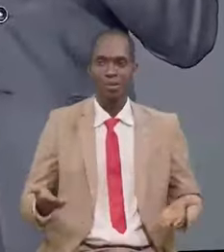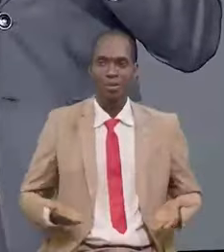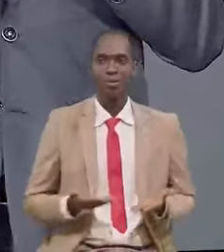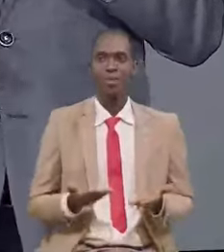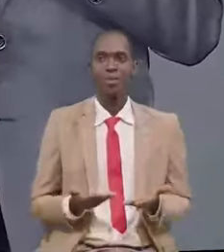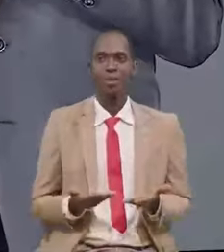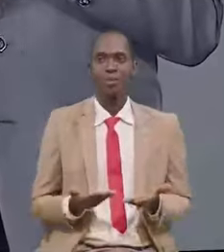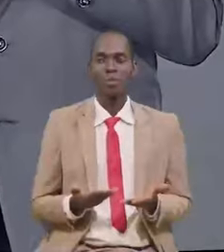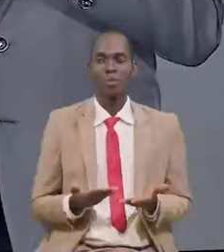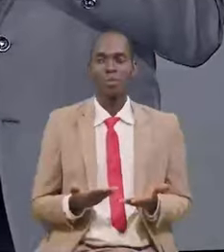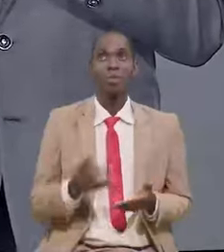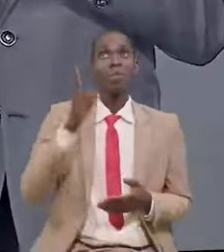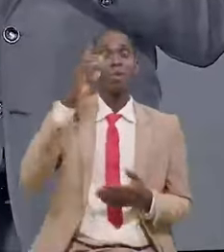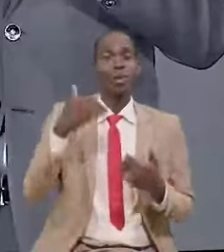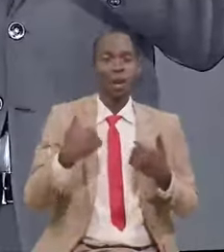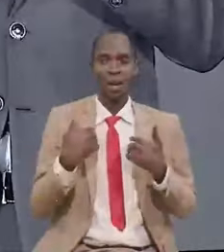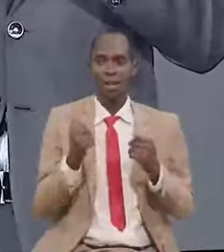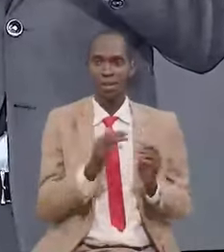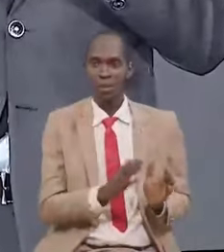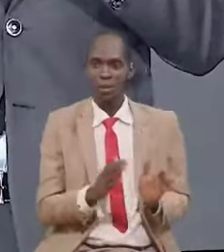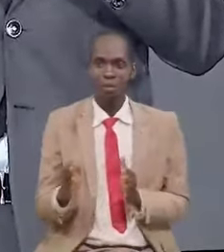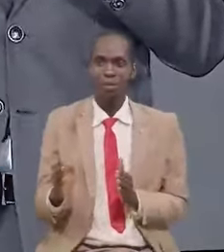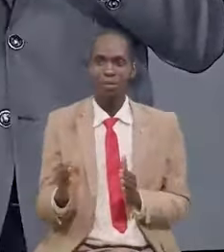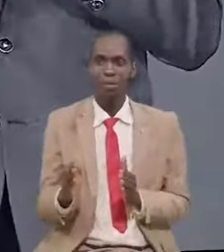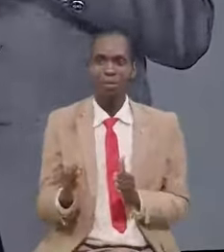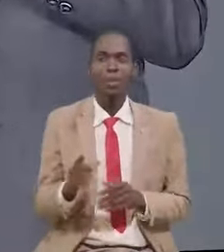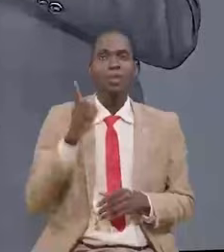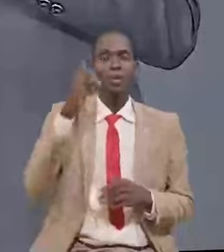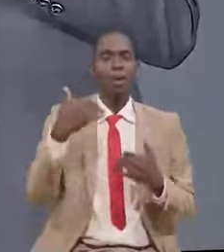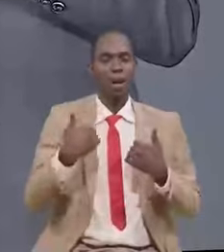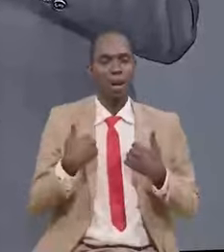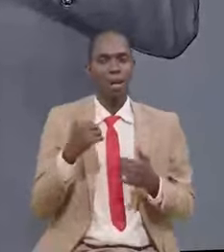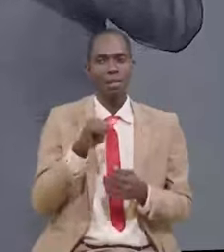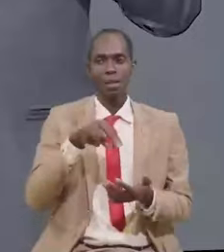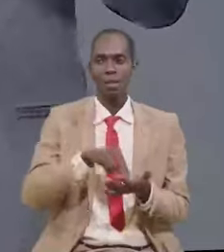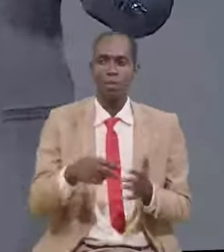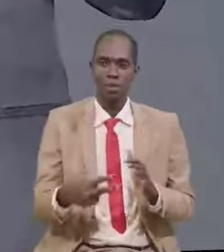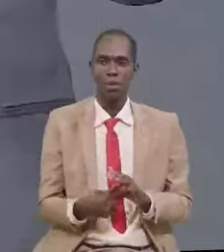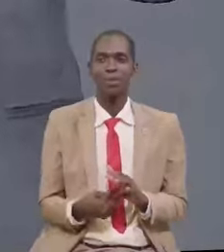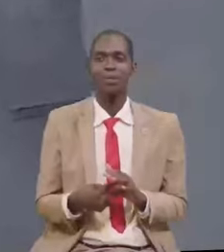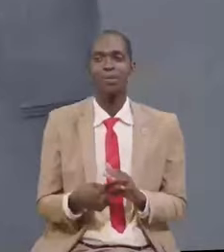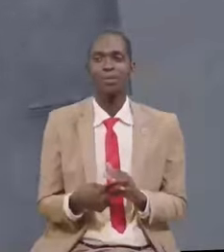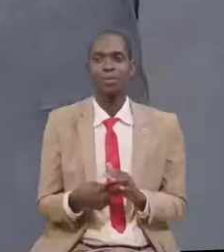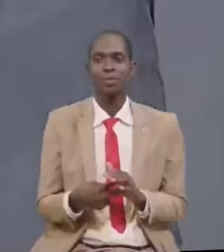Dieu a un plan. Dieu a un objectif,